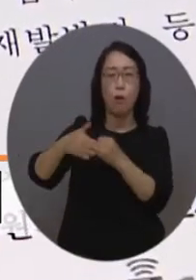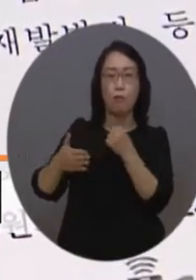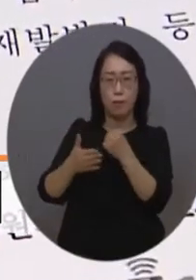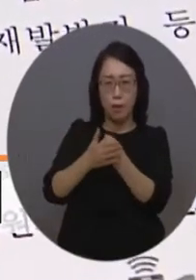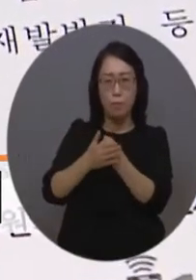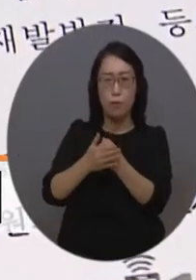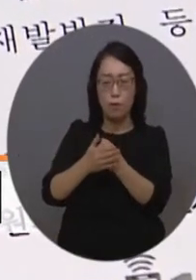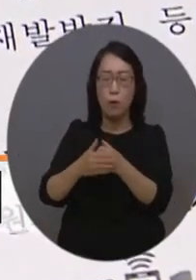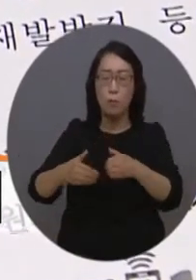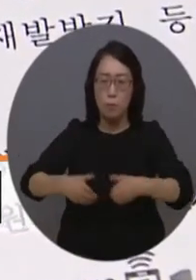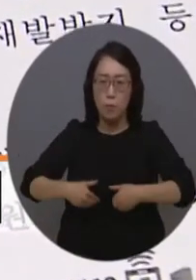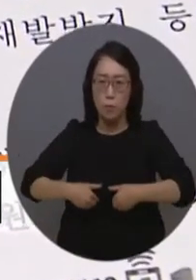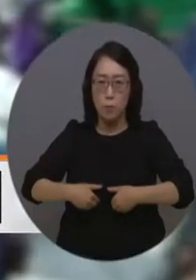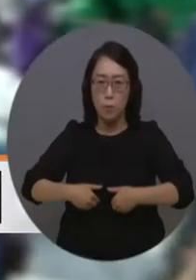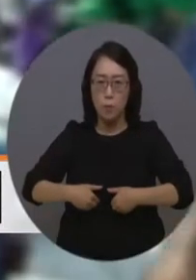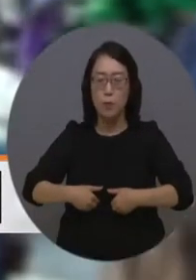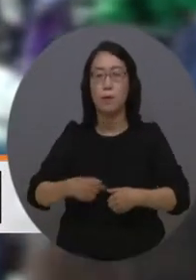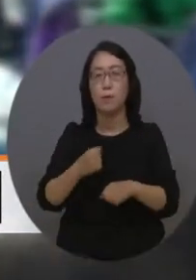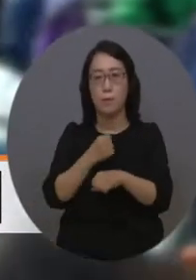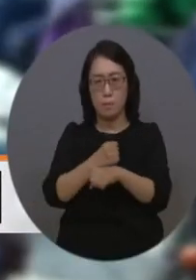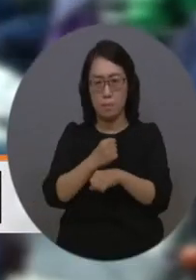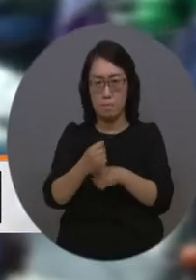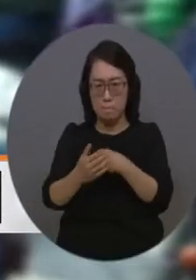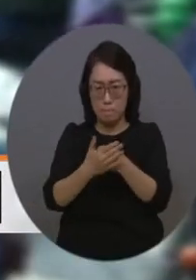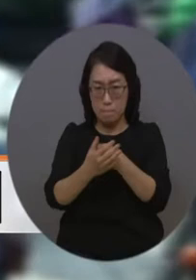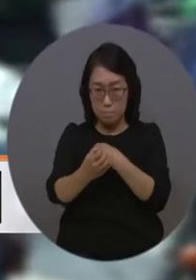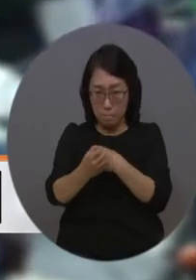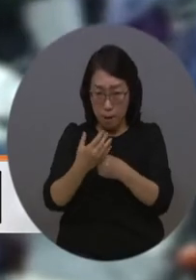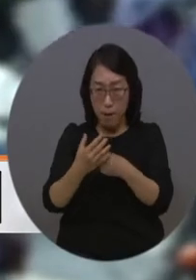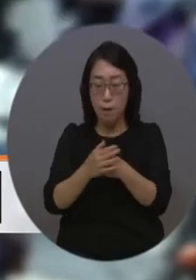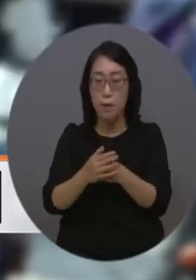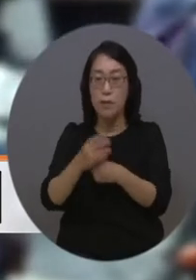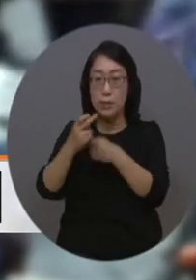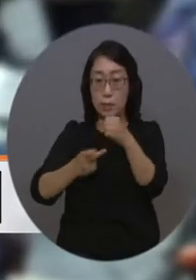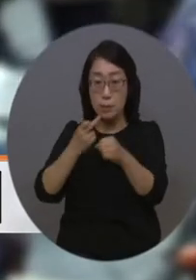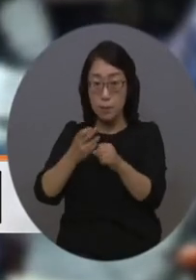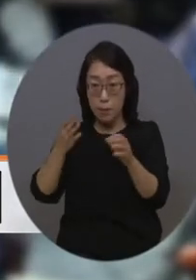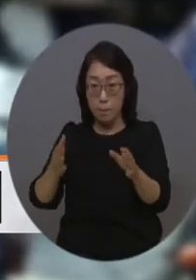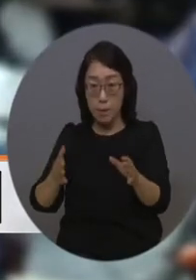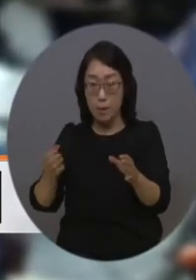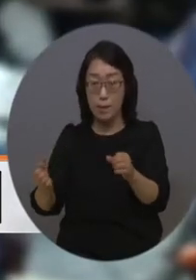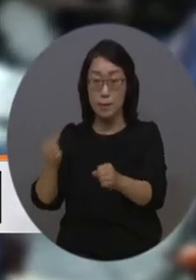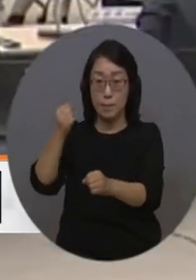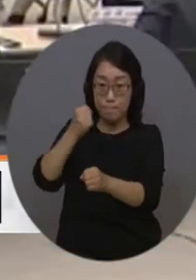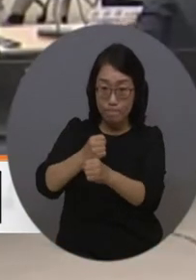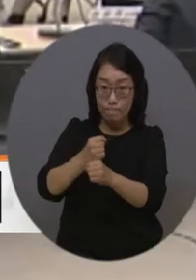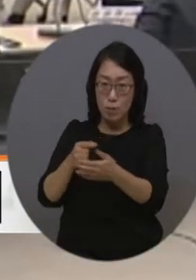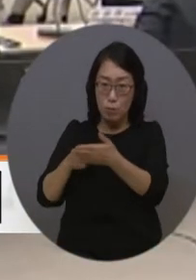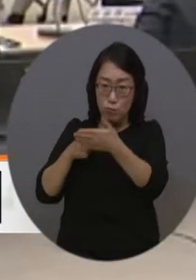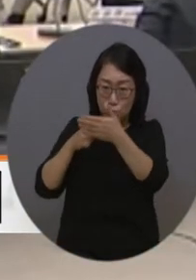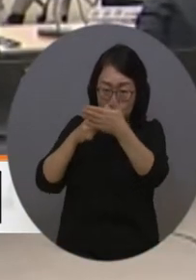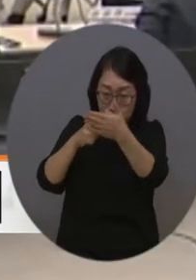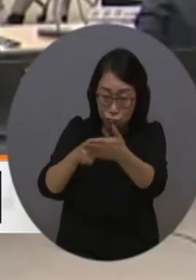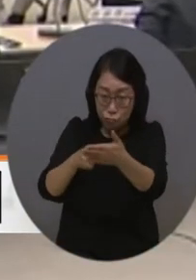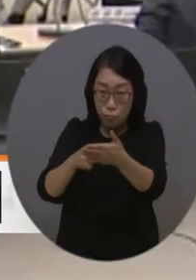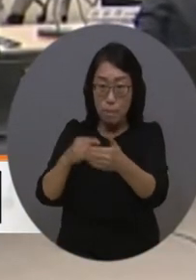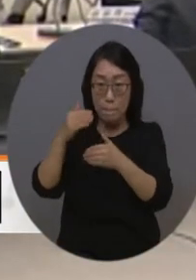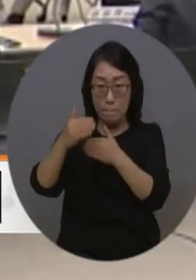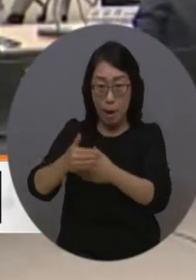필요가 있다는 이유였습니다. 12년여 만에 비준이 추진되는 선택의정서는